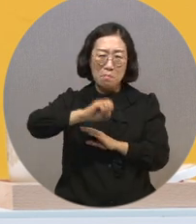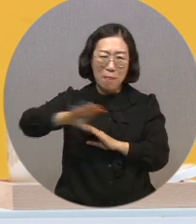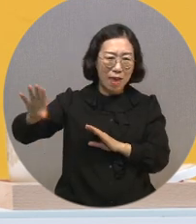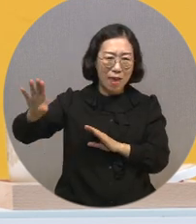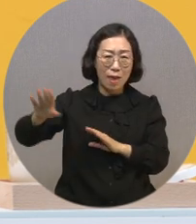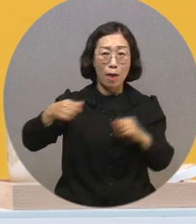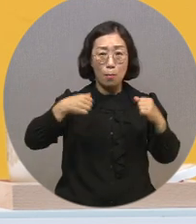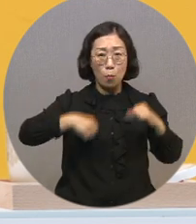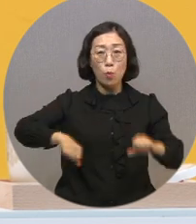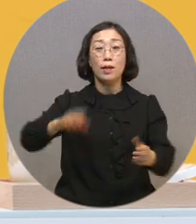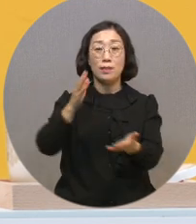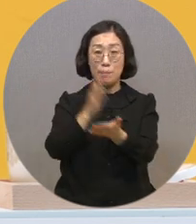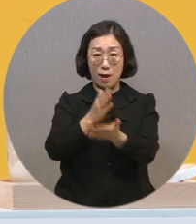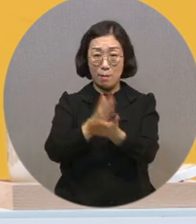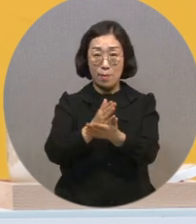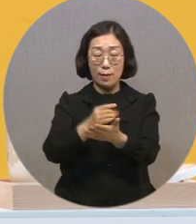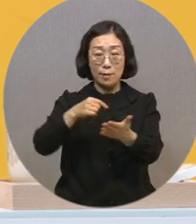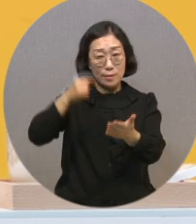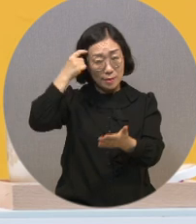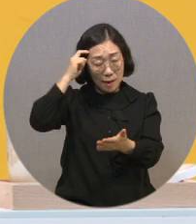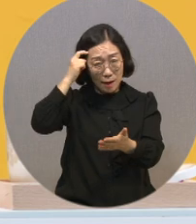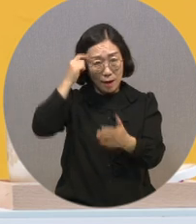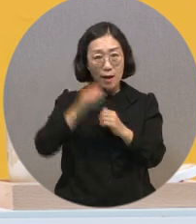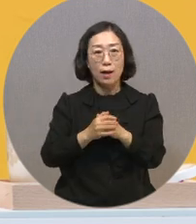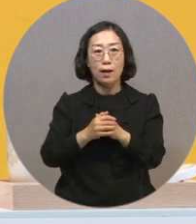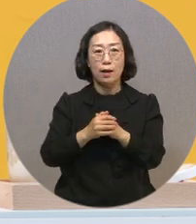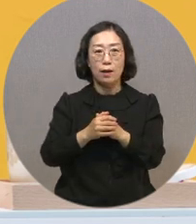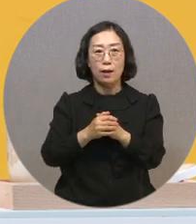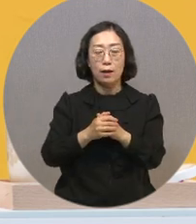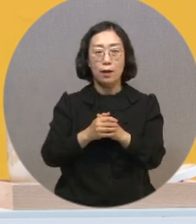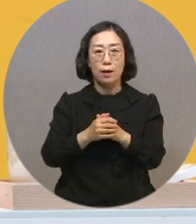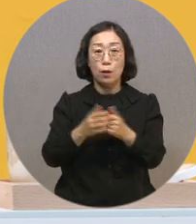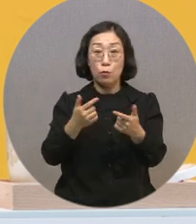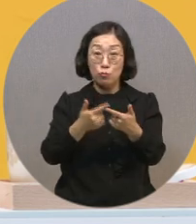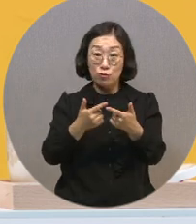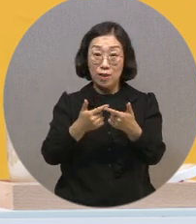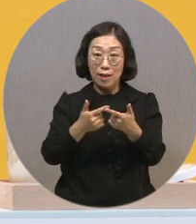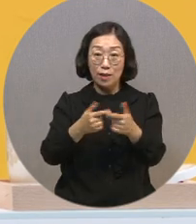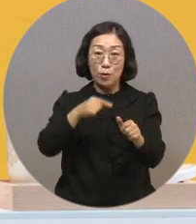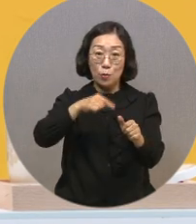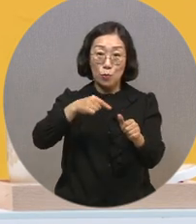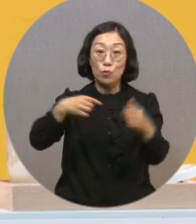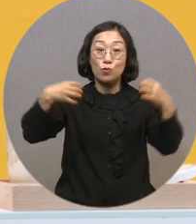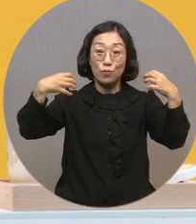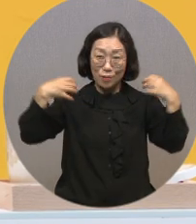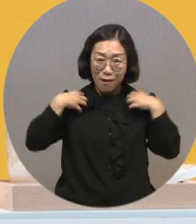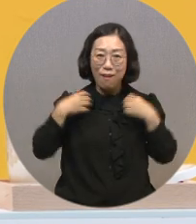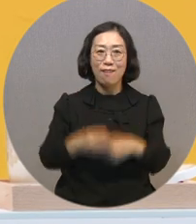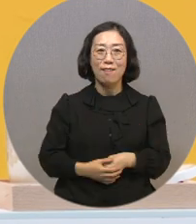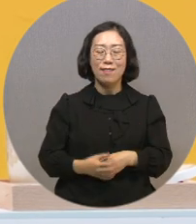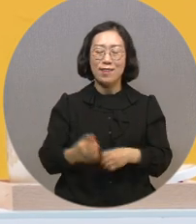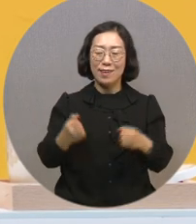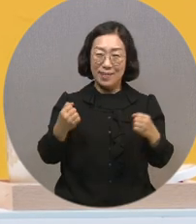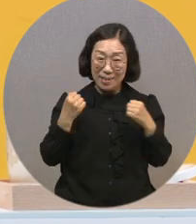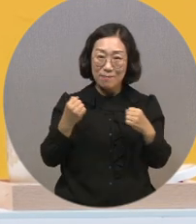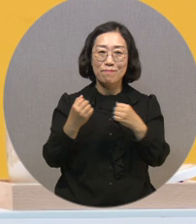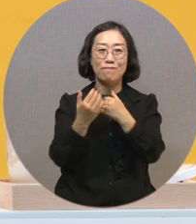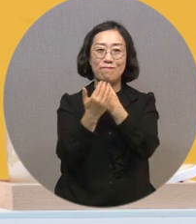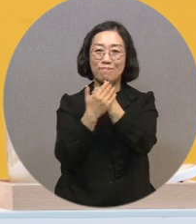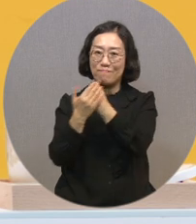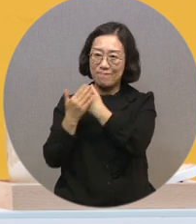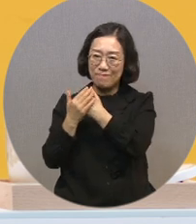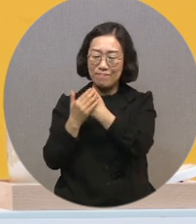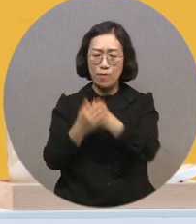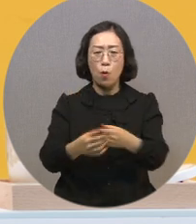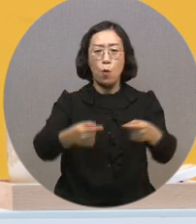않겠다는 각오를 가지고 가는 중심선상에선 우리 부산광역시 교육청을 많이 좀 응원을 해주시고